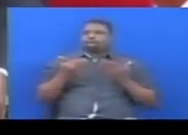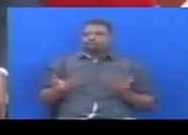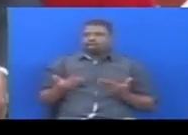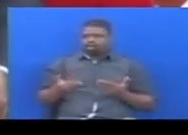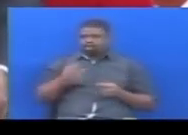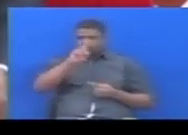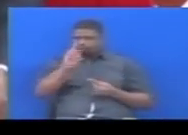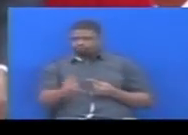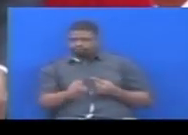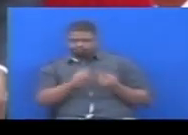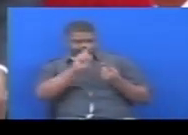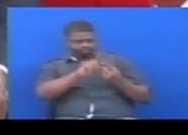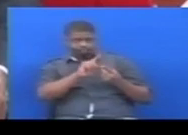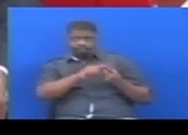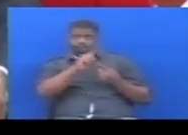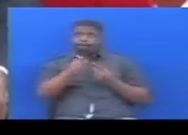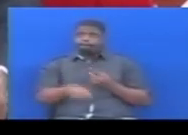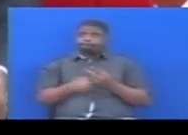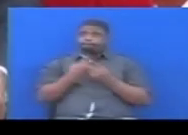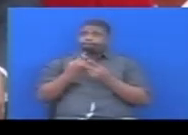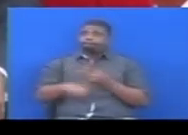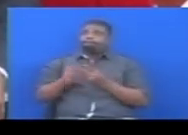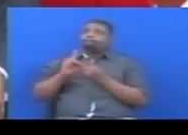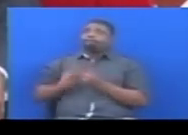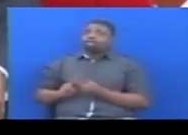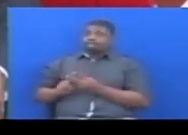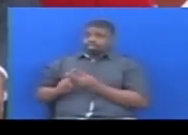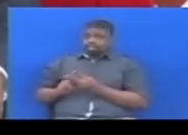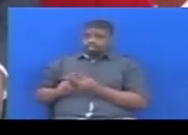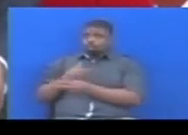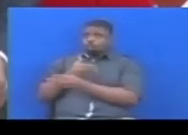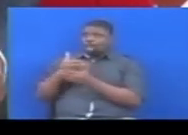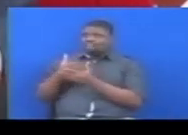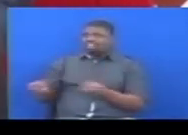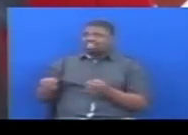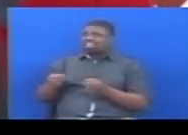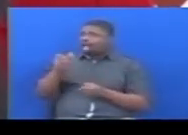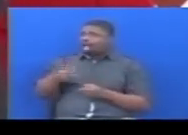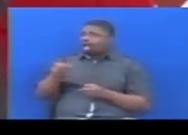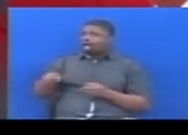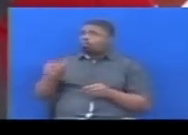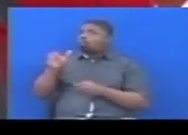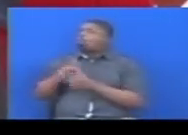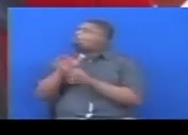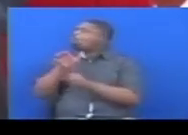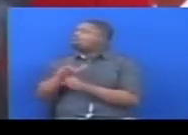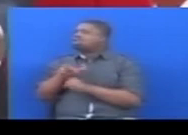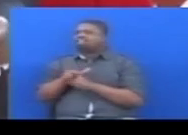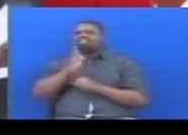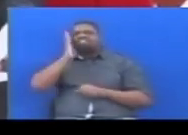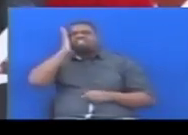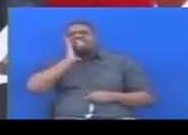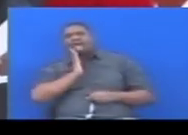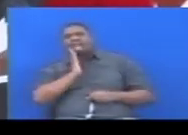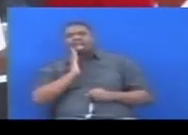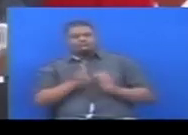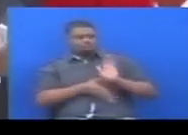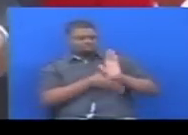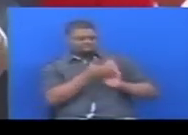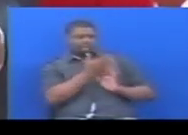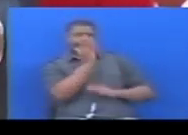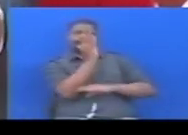VVU ni vijana wa rika balehe kuanzia miaka 15 hadi miaka 24